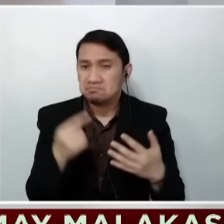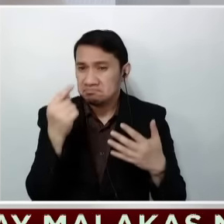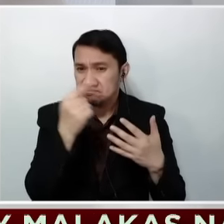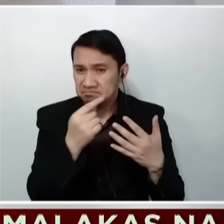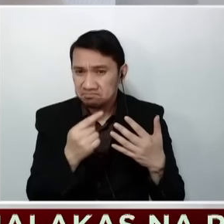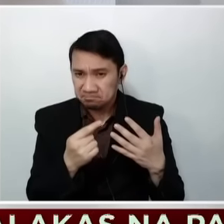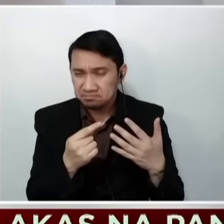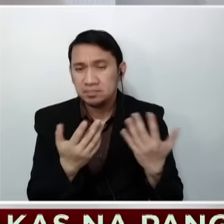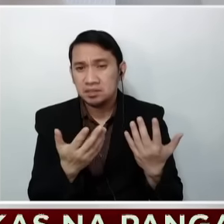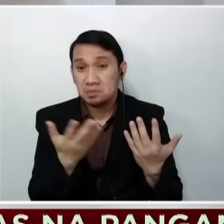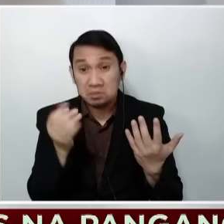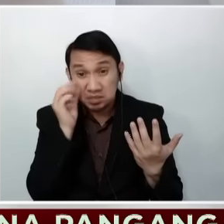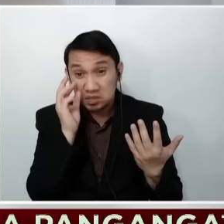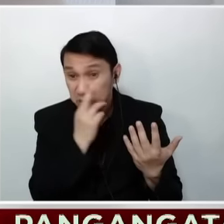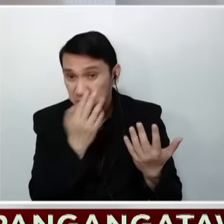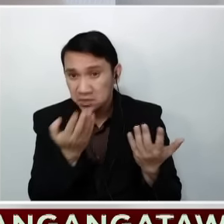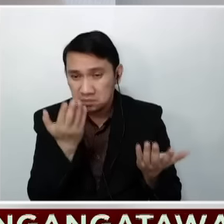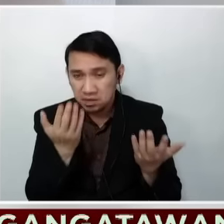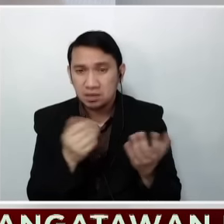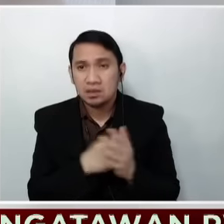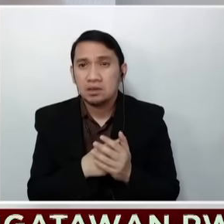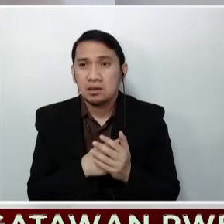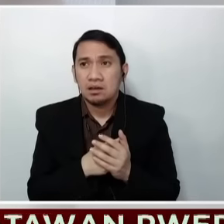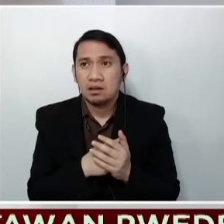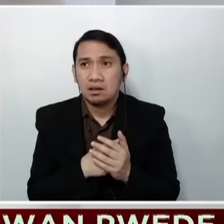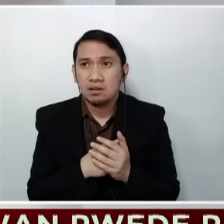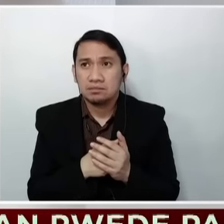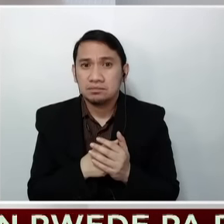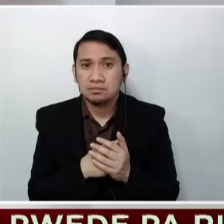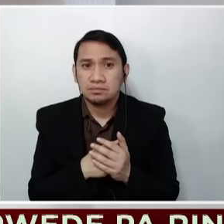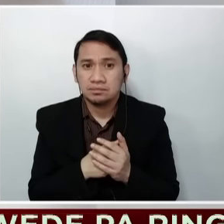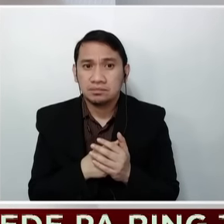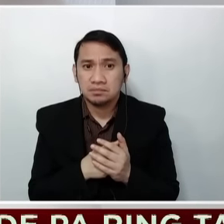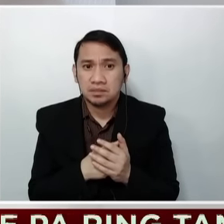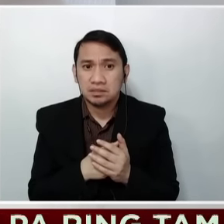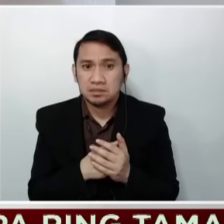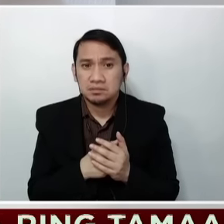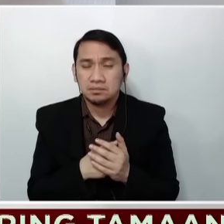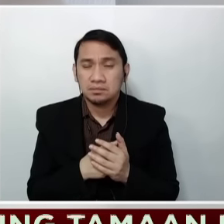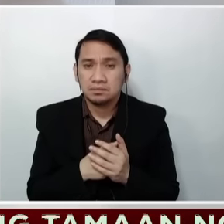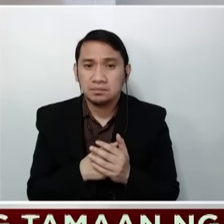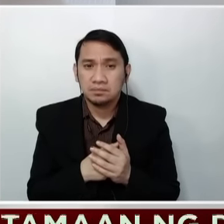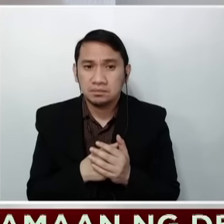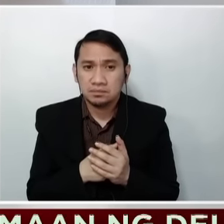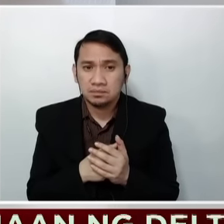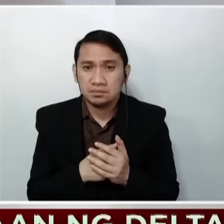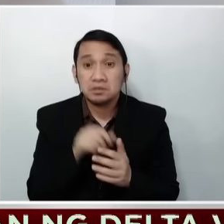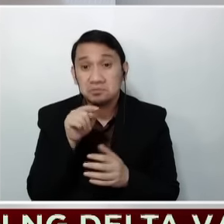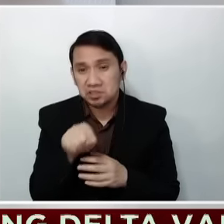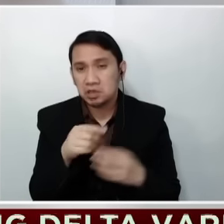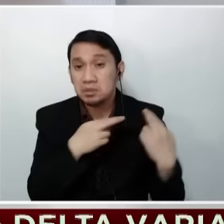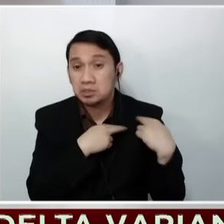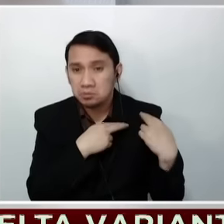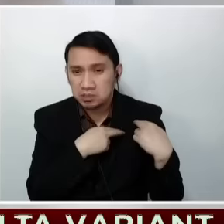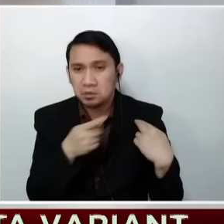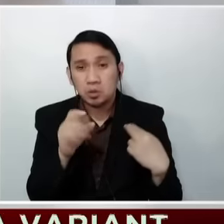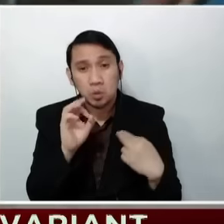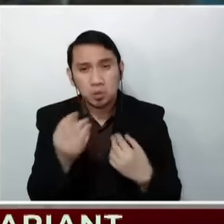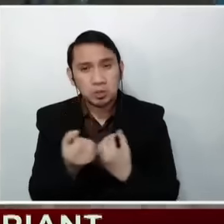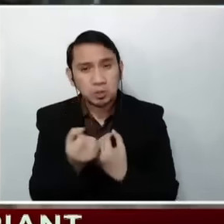maaaring sila na lamang ang sa pamilya ay sila na rin yung